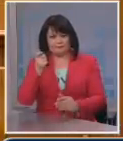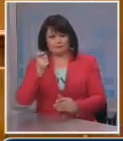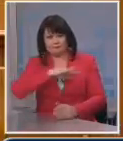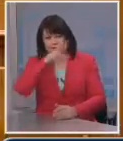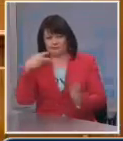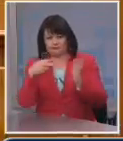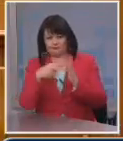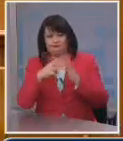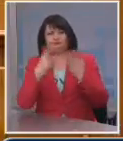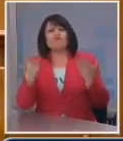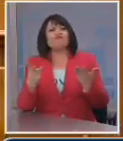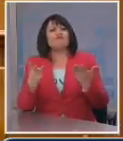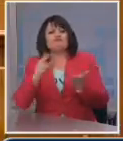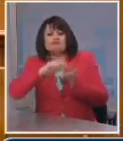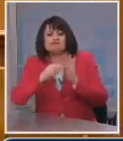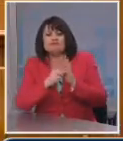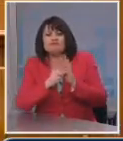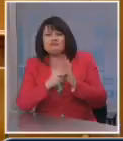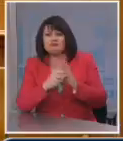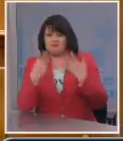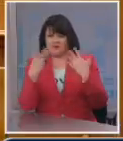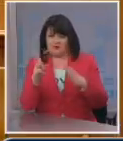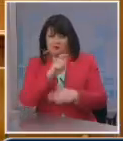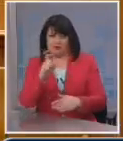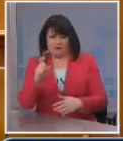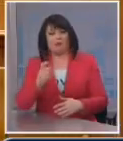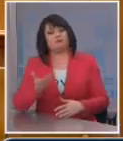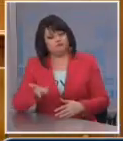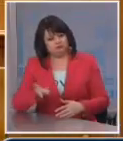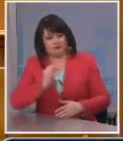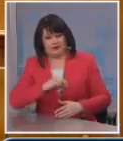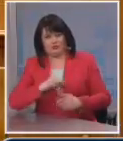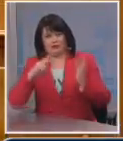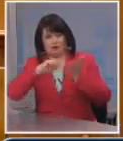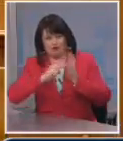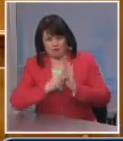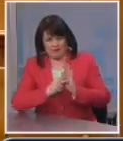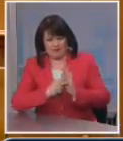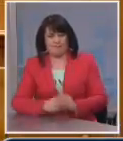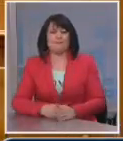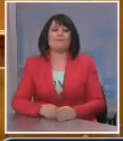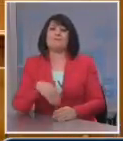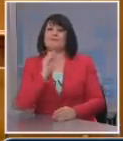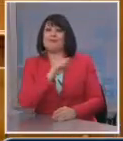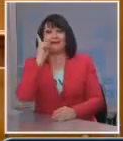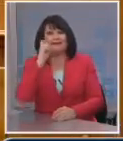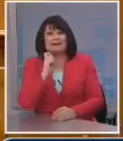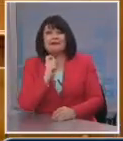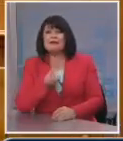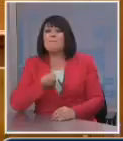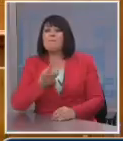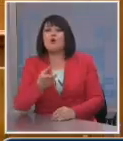2018, περίπου 800 εκατομμύρια. Μάλιστα. Ξέρετε πόσα χάνετε